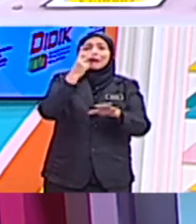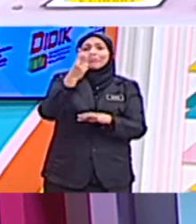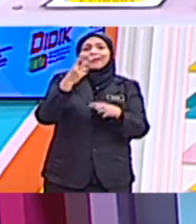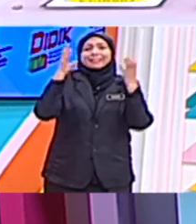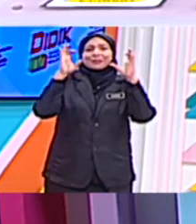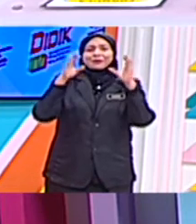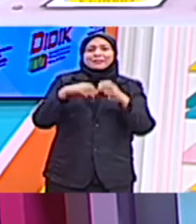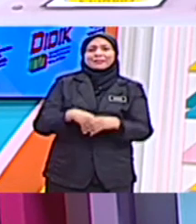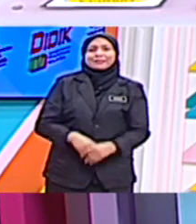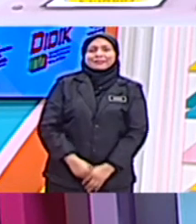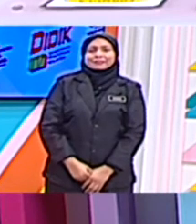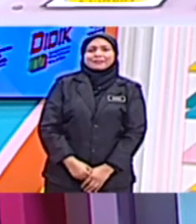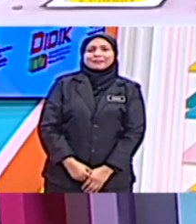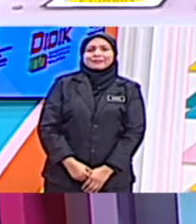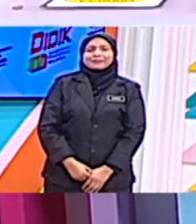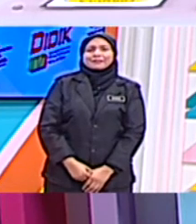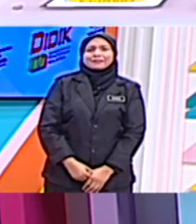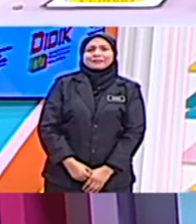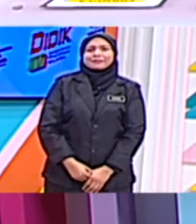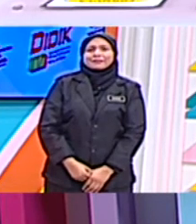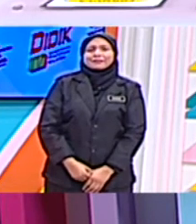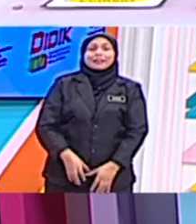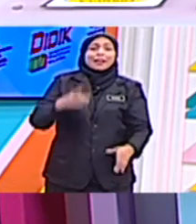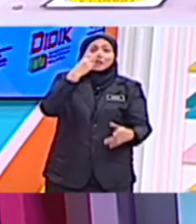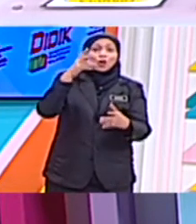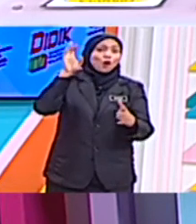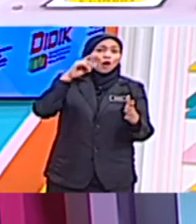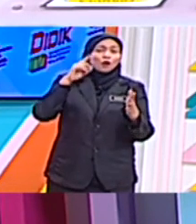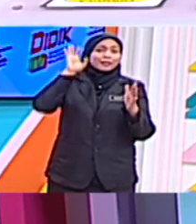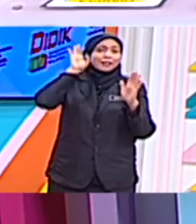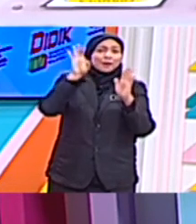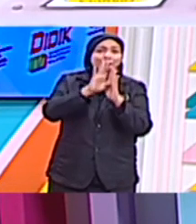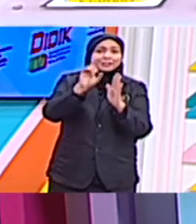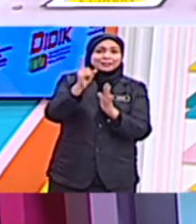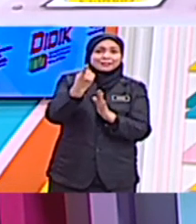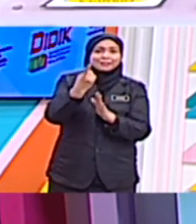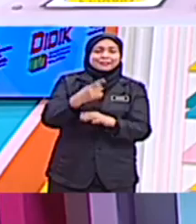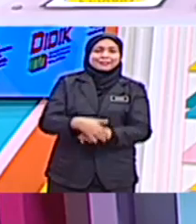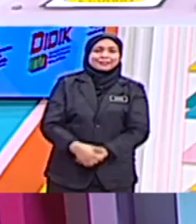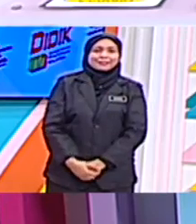Tak nampak cikgu. Tak payah tengok cikgu, tengok gambar ni sayang. Tak cikgu. Tengok gambar, tengok gambar.